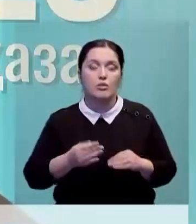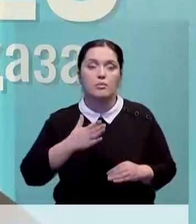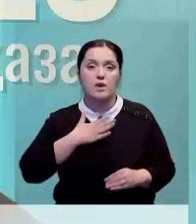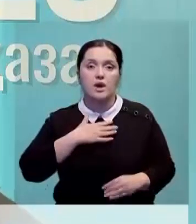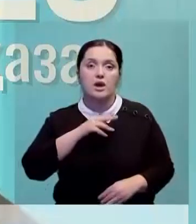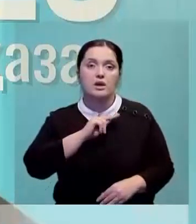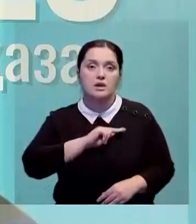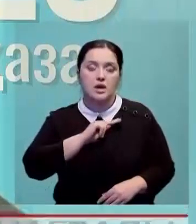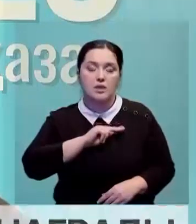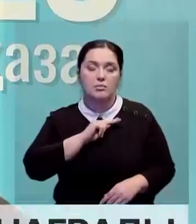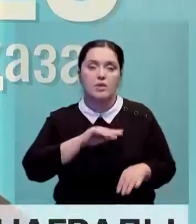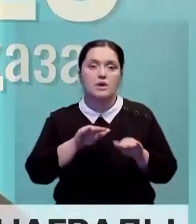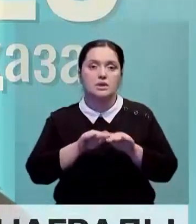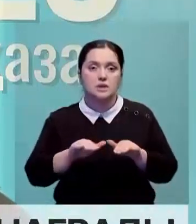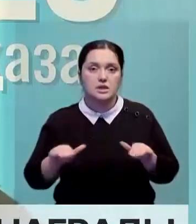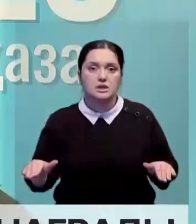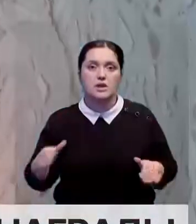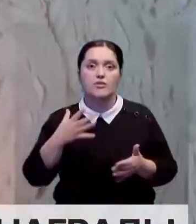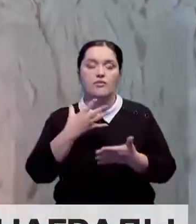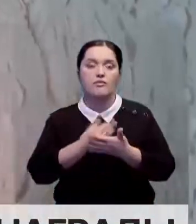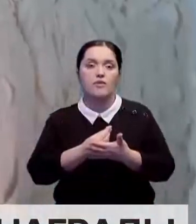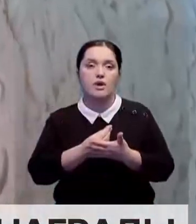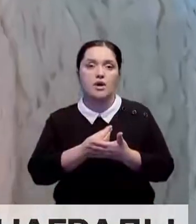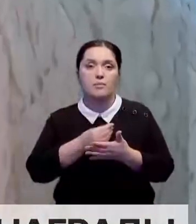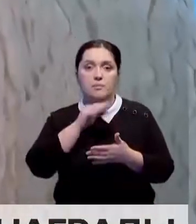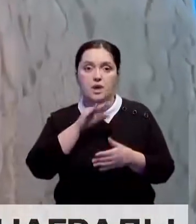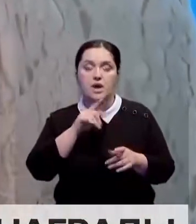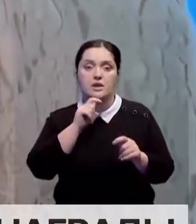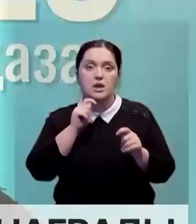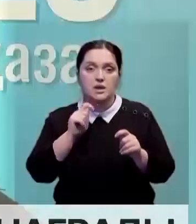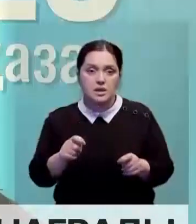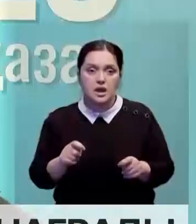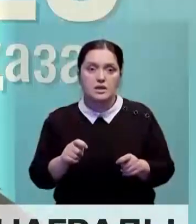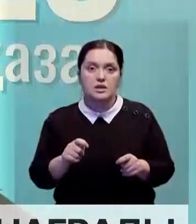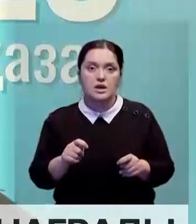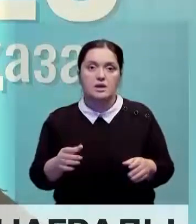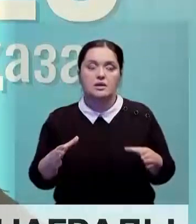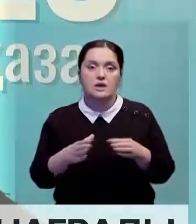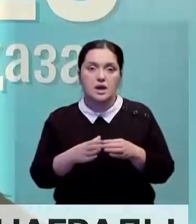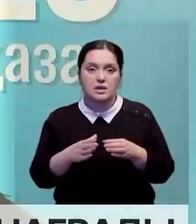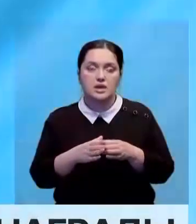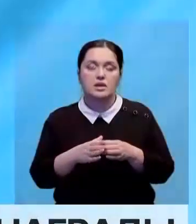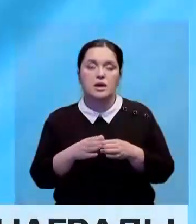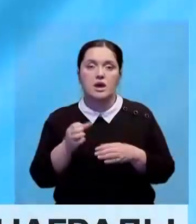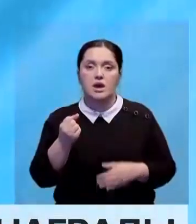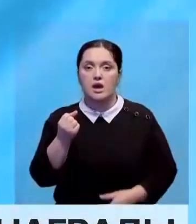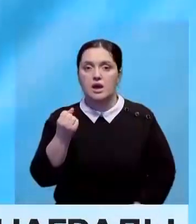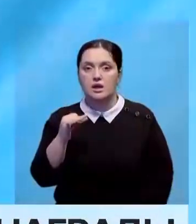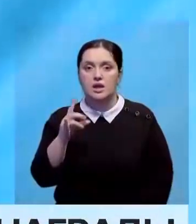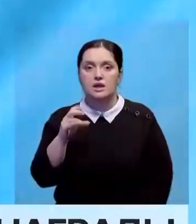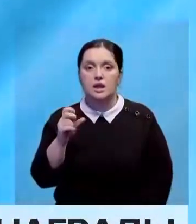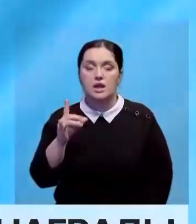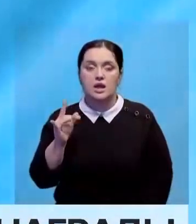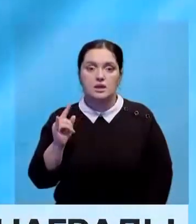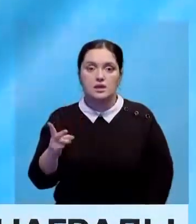любви к детям, к своей профессии. Я думаю, это награда всего коллектива детского дома «Айналайн». Награды в канун